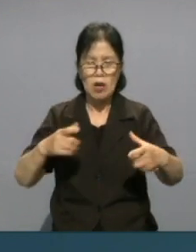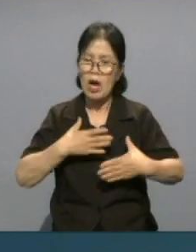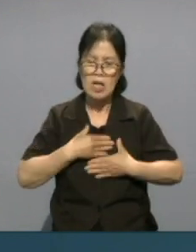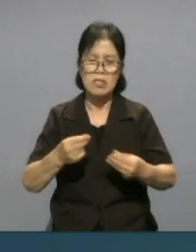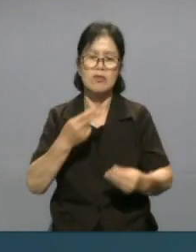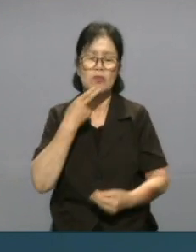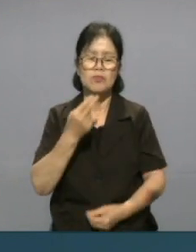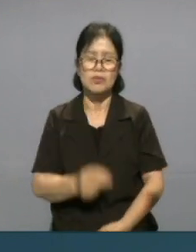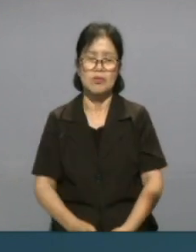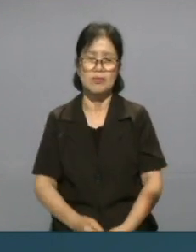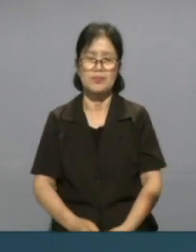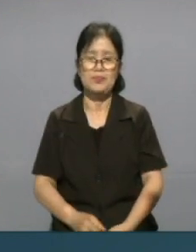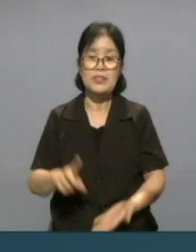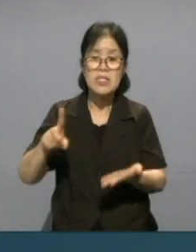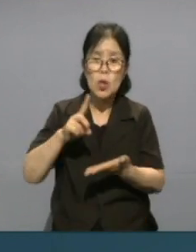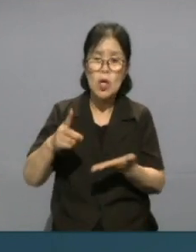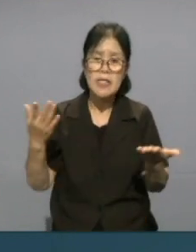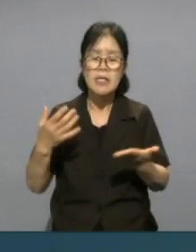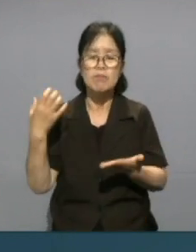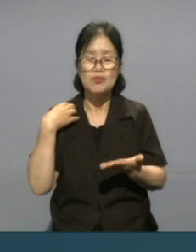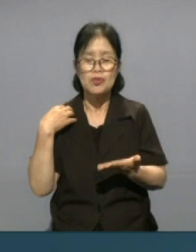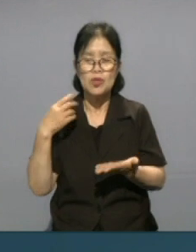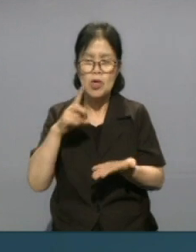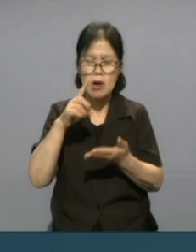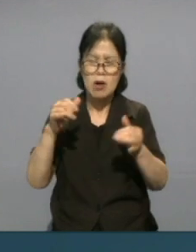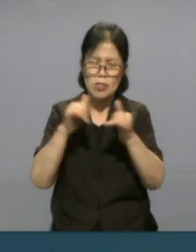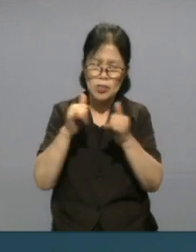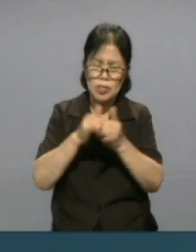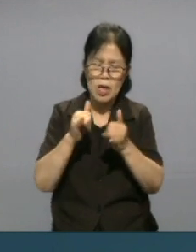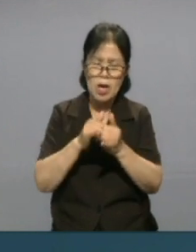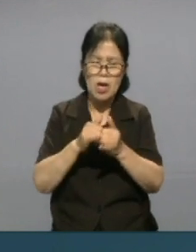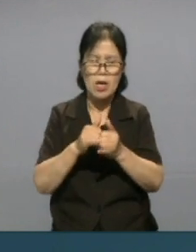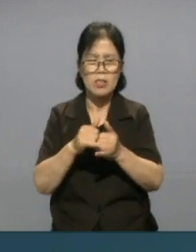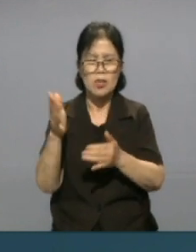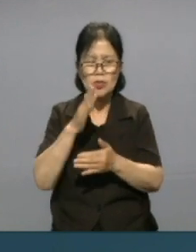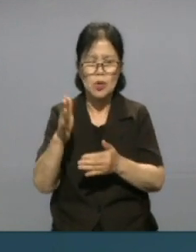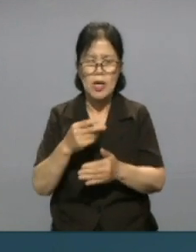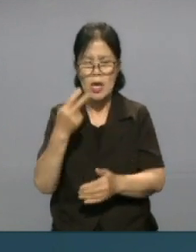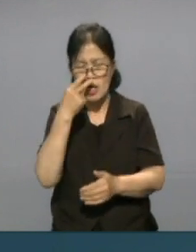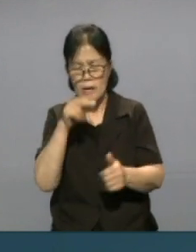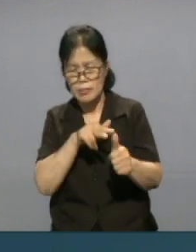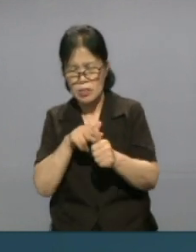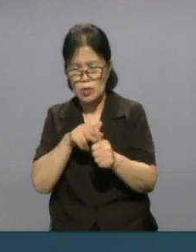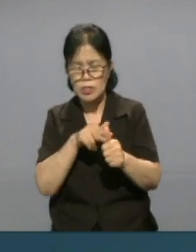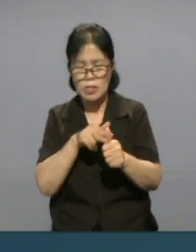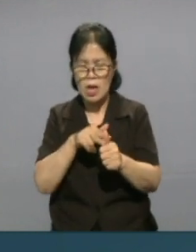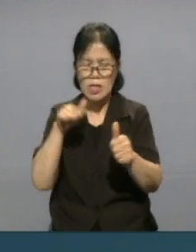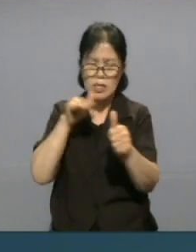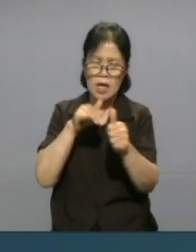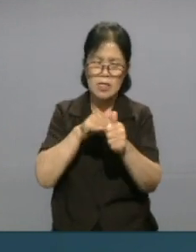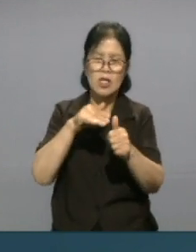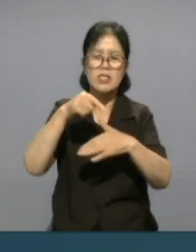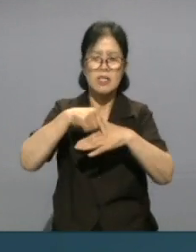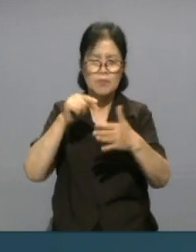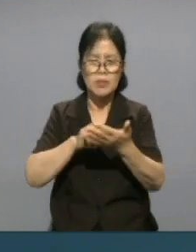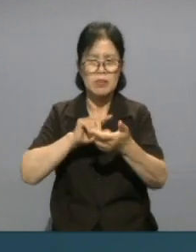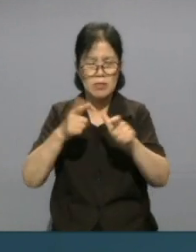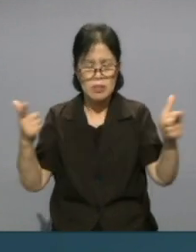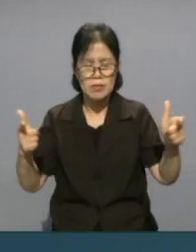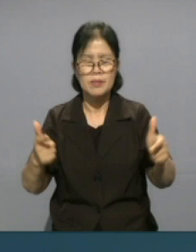작전 사령부의 임무는 드론 전력을 활용한 전략, 작전적 수준의 감시, 정찰, 타격, 심리전 등